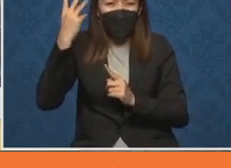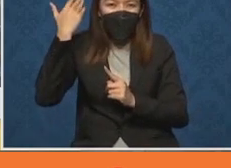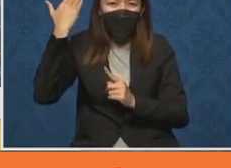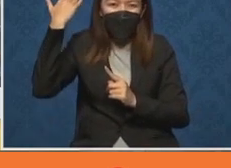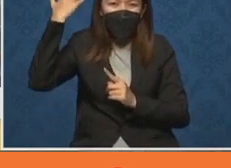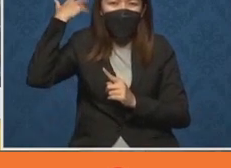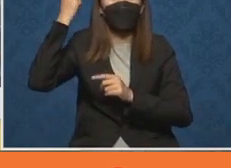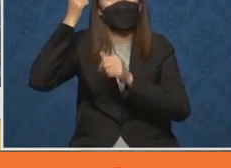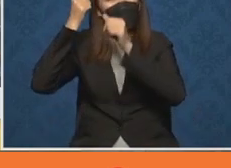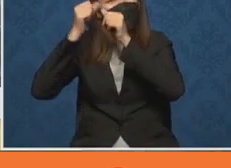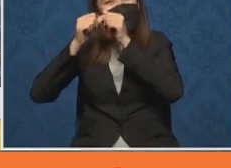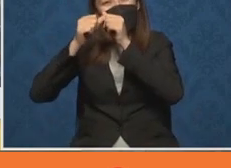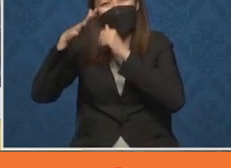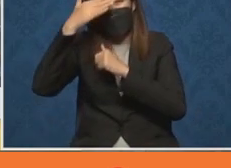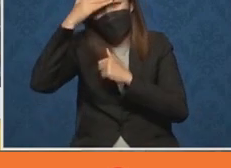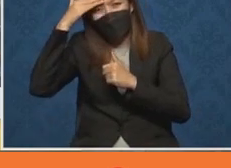geometric